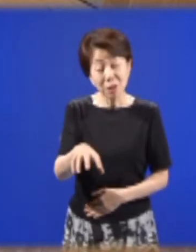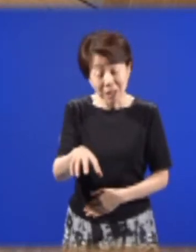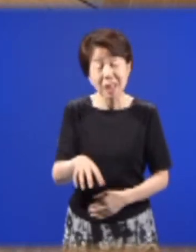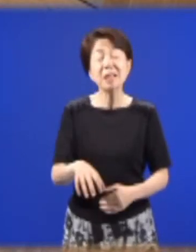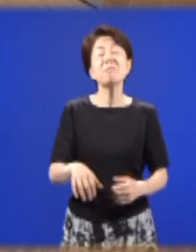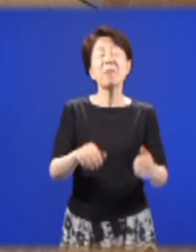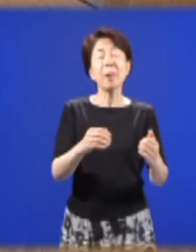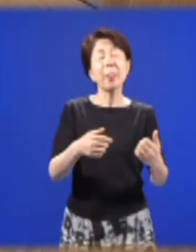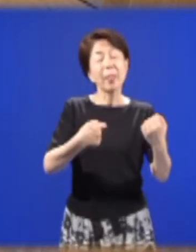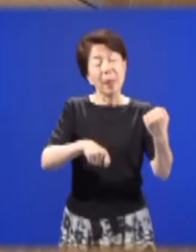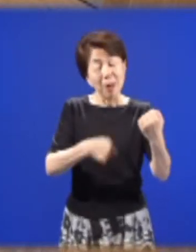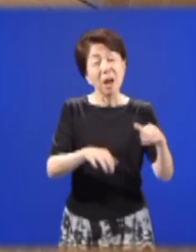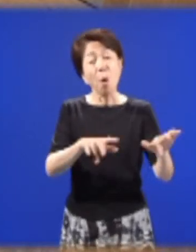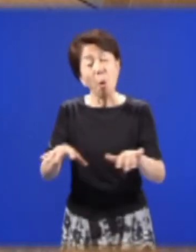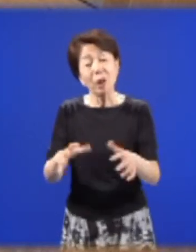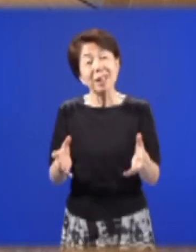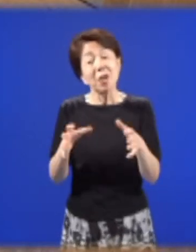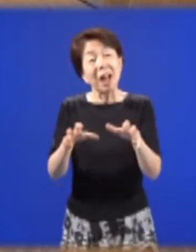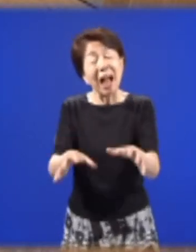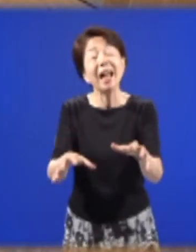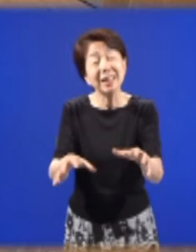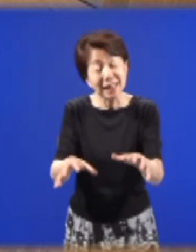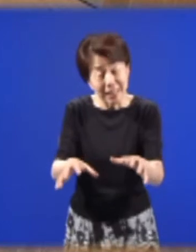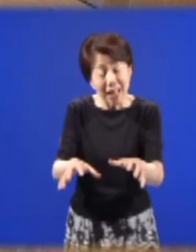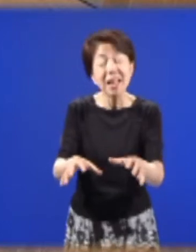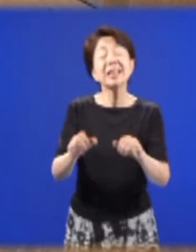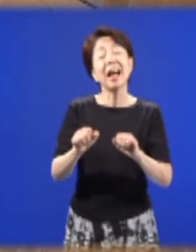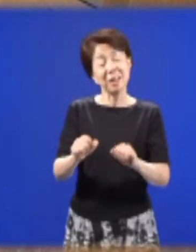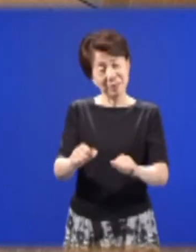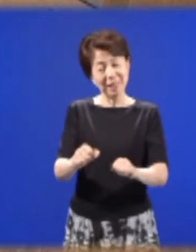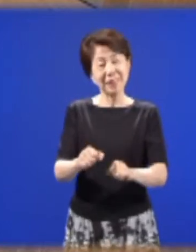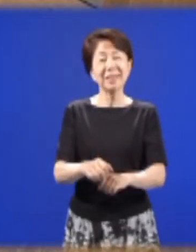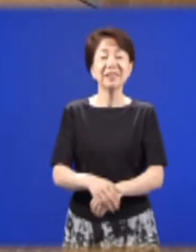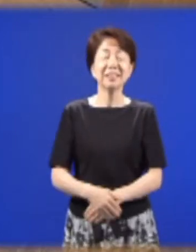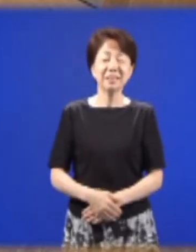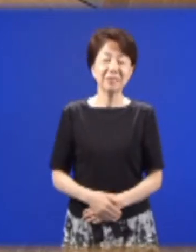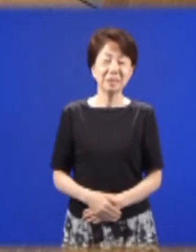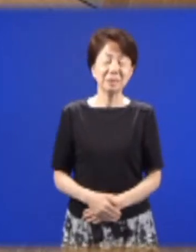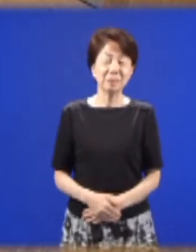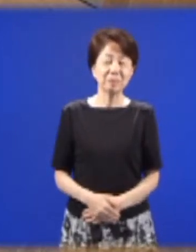ーケストラの皆さんが入って演奏するんですよ。